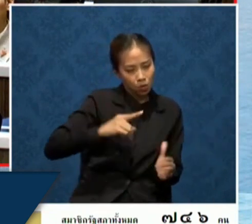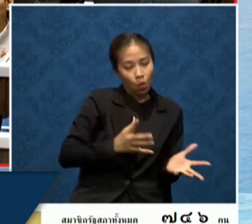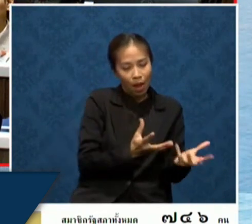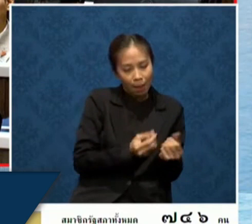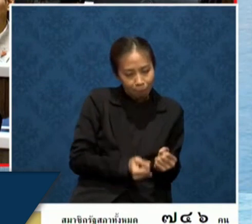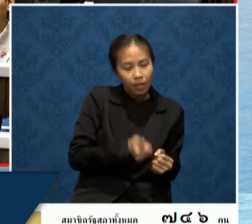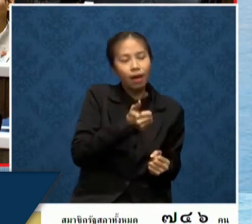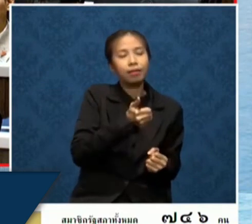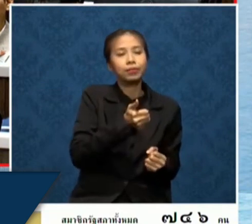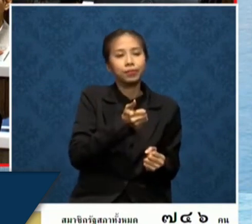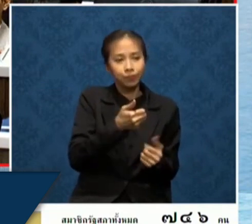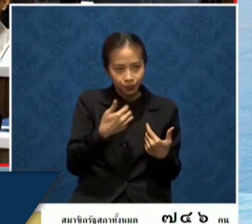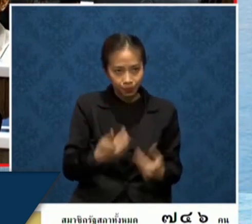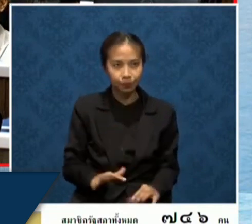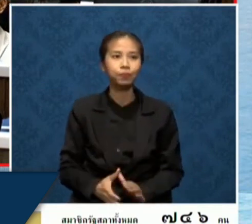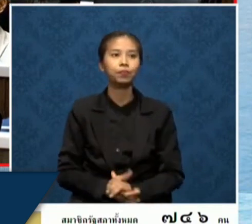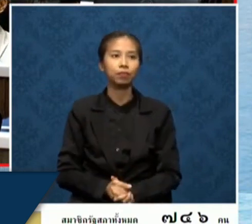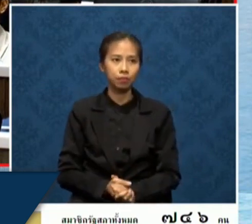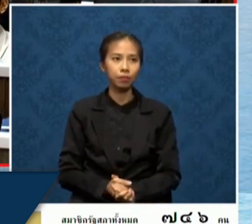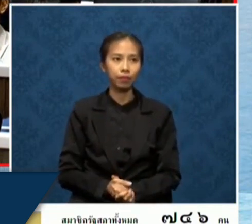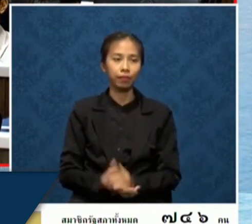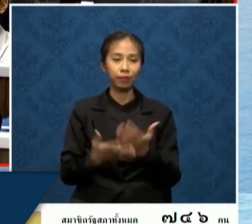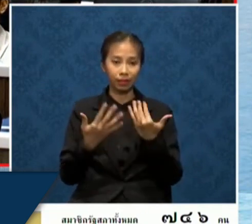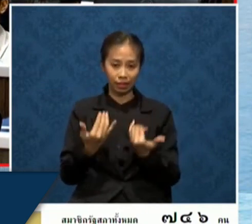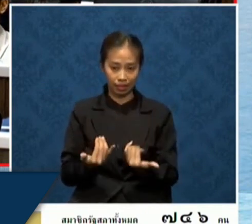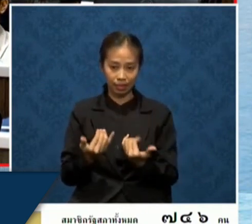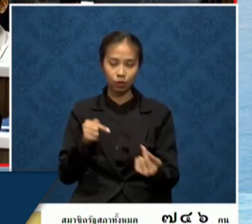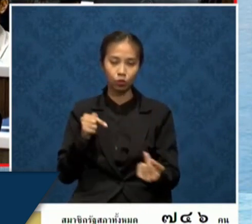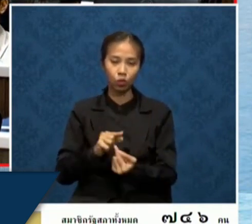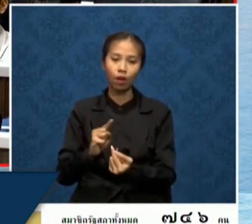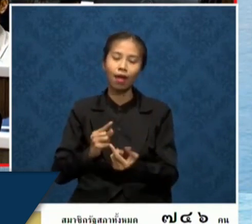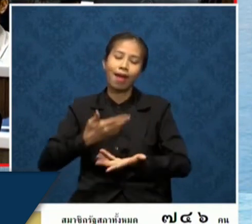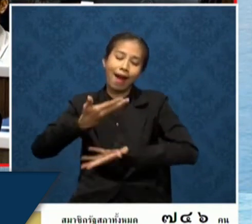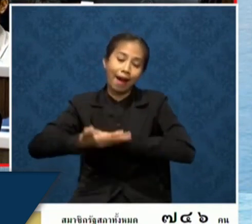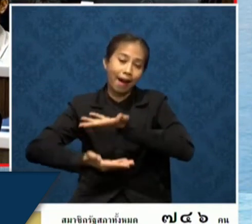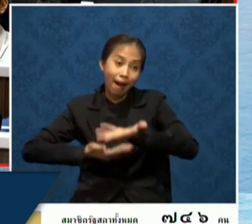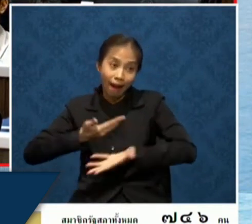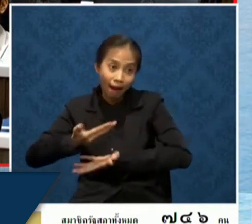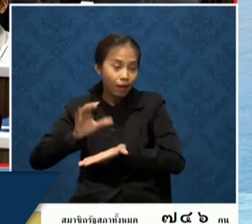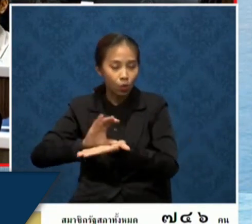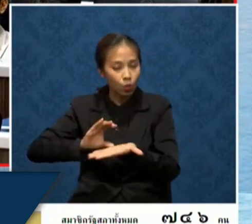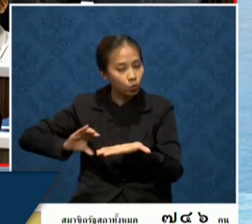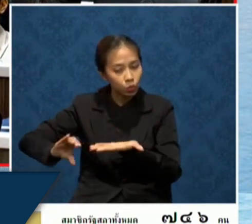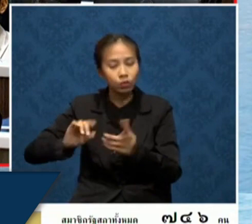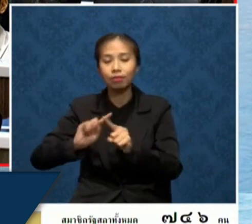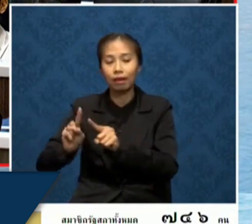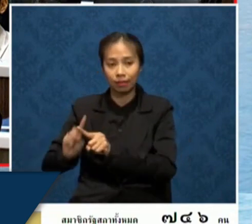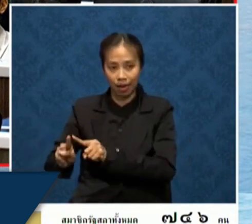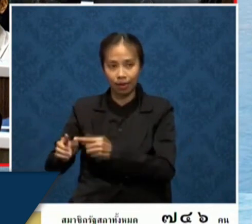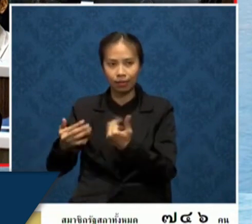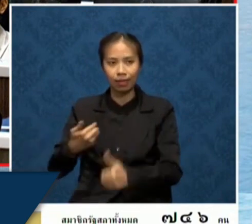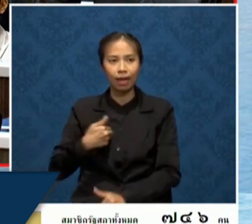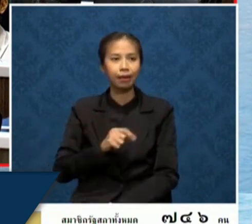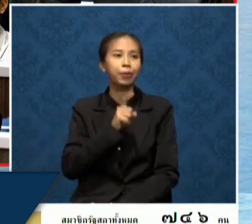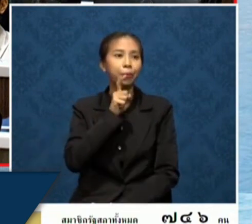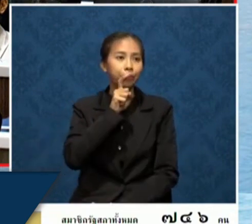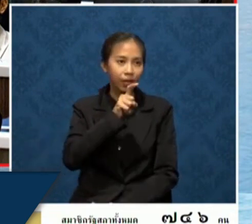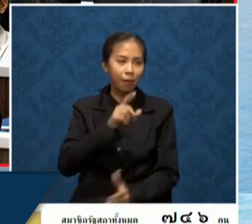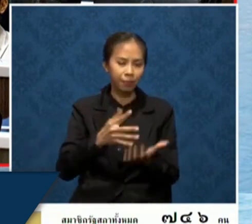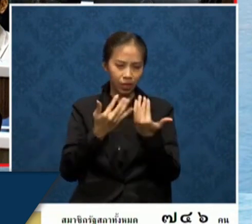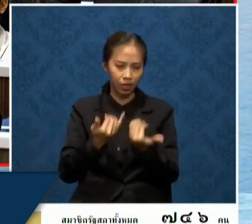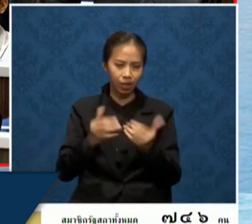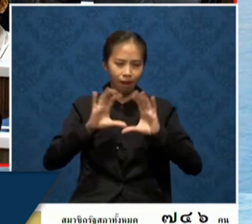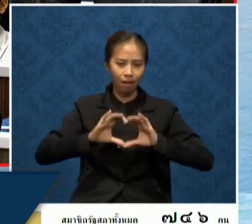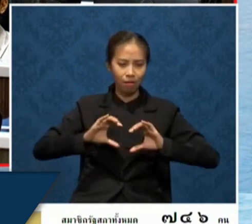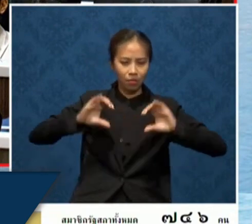านี้สุดท้ายครับจากนโยบายกระตุ้นการค้าการลงทุนที่ผมกล่าวไปผมขอตั้งคำถามว่าท่านกำลังอยู่ในภาวะรัฐไม่ย